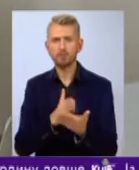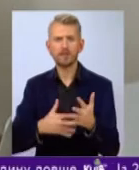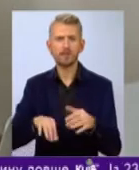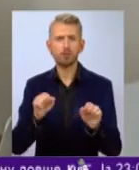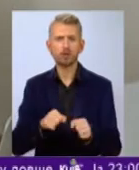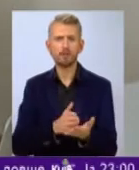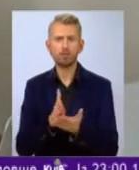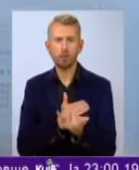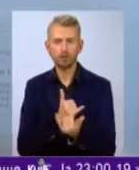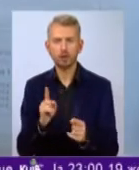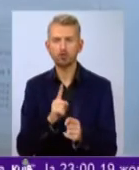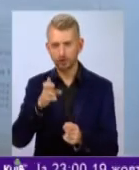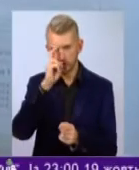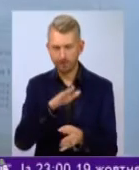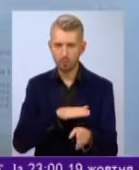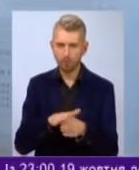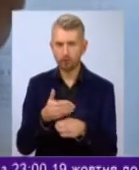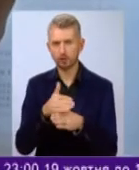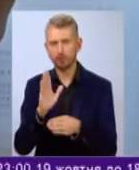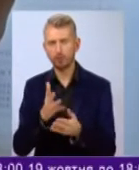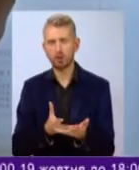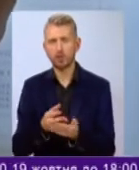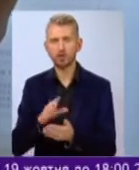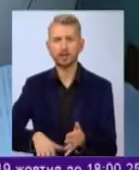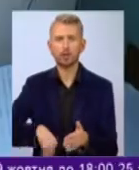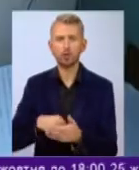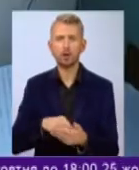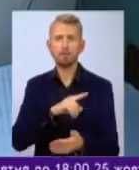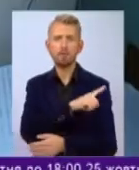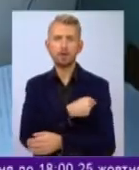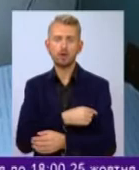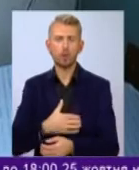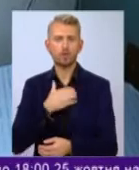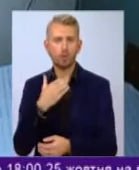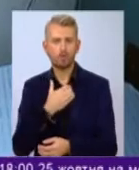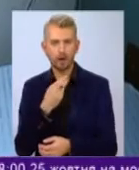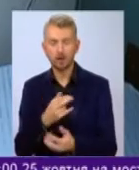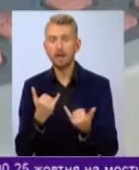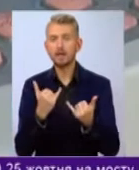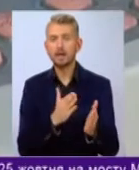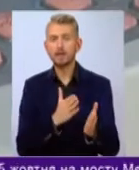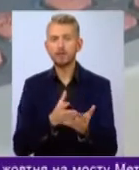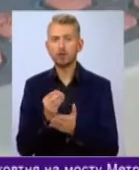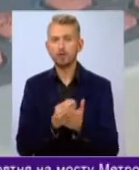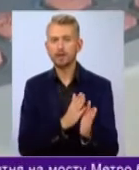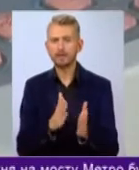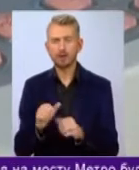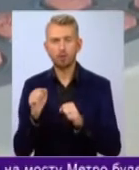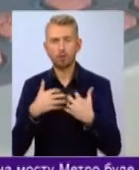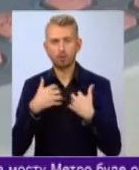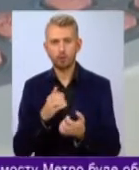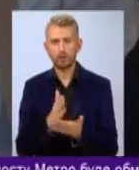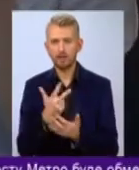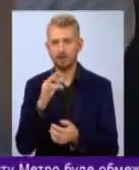які держава повністю або частково оплачуватиме за рахунок медичного страхування. Зараз фінансування системи охорони здоров'я складає 3%